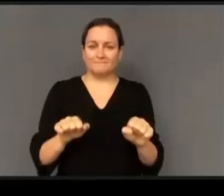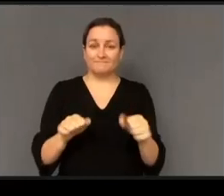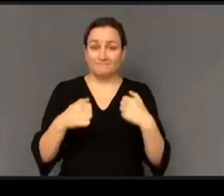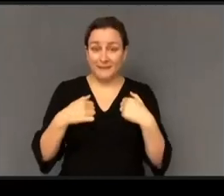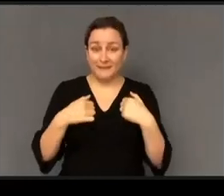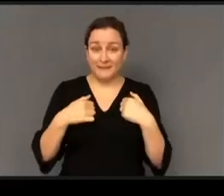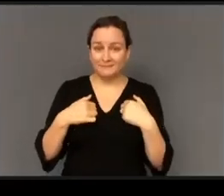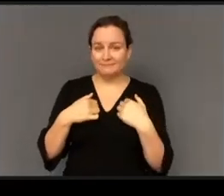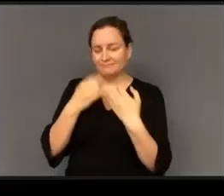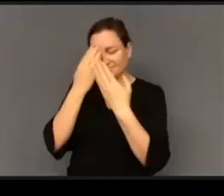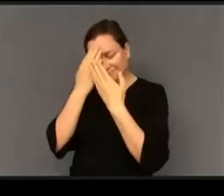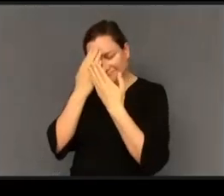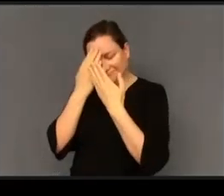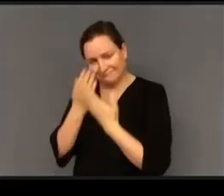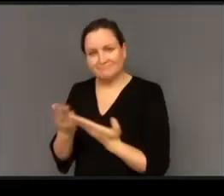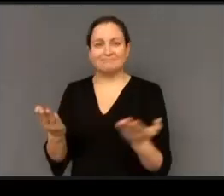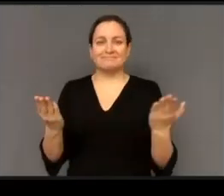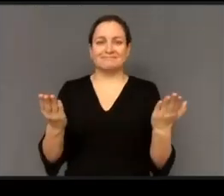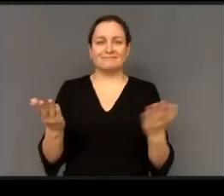لكم